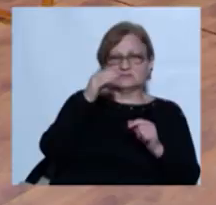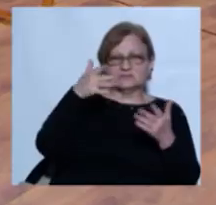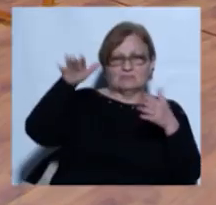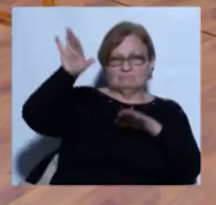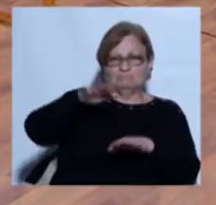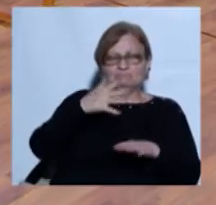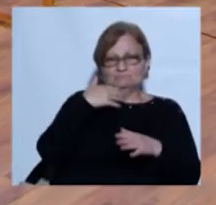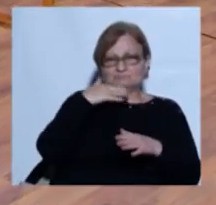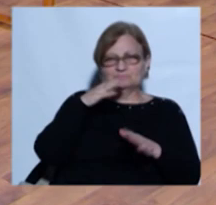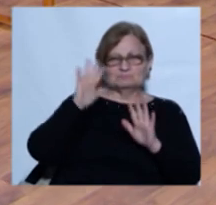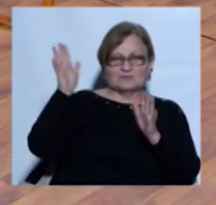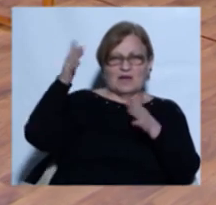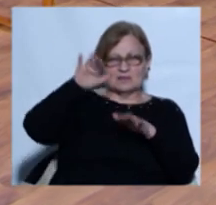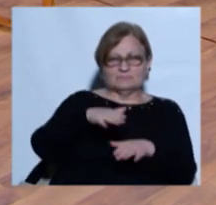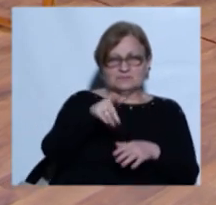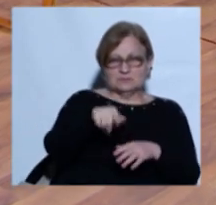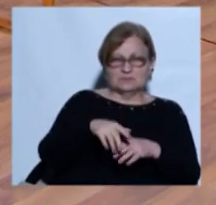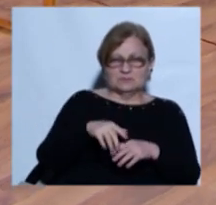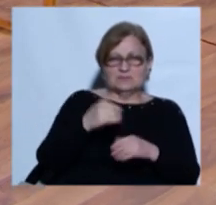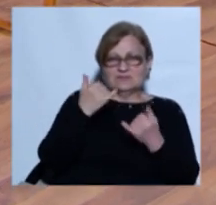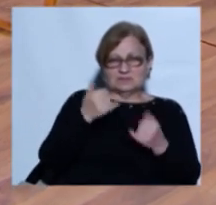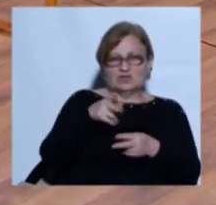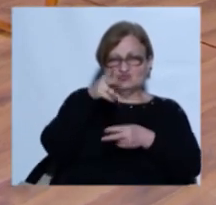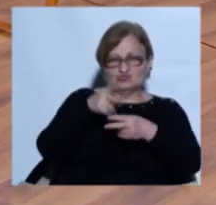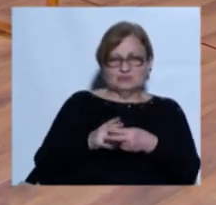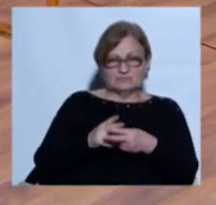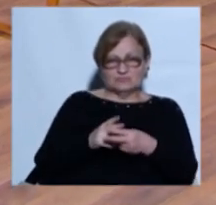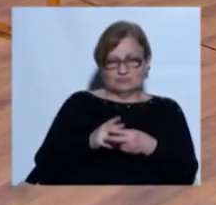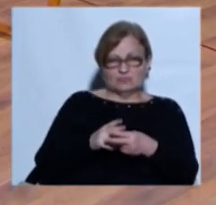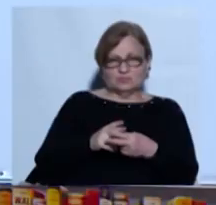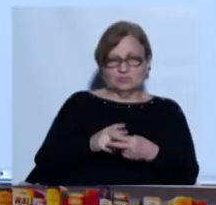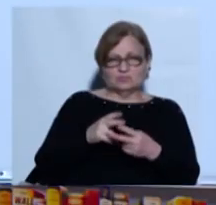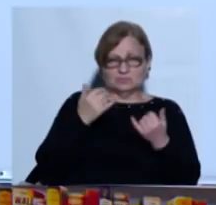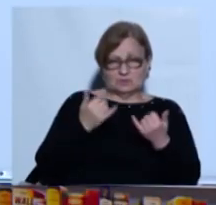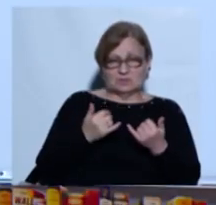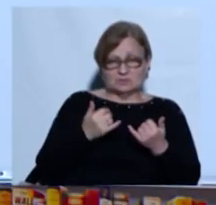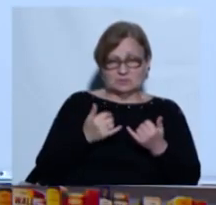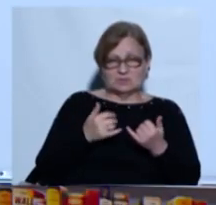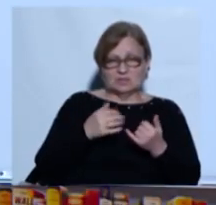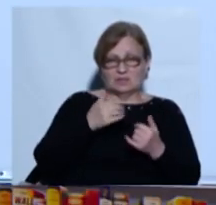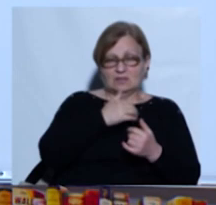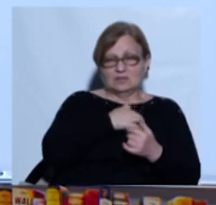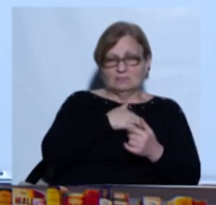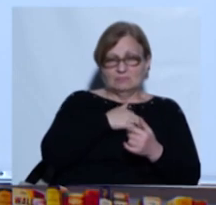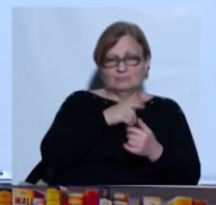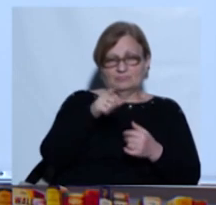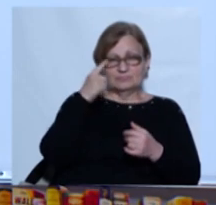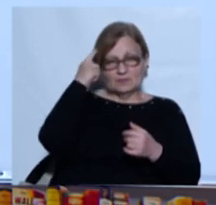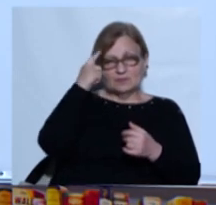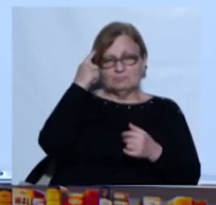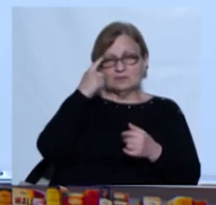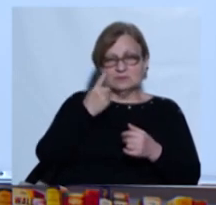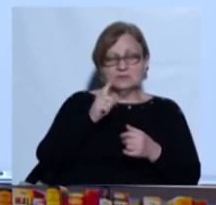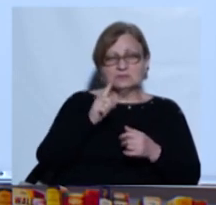ამის შემდეგ, აი მოდი დღეს აქ შევწყვიტოთ დროის სიმცირის გამო ჩვენი მსჯელობა და მე მინდა იფიქროთ ერთ